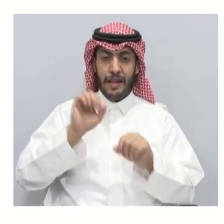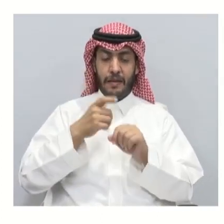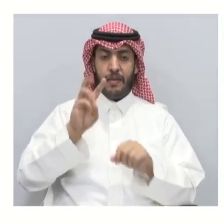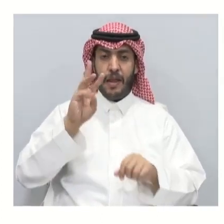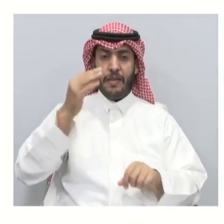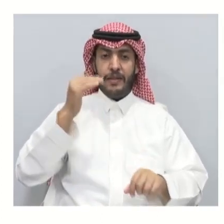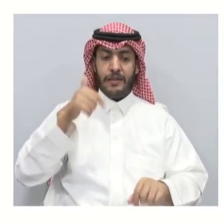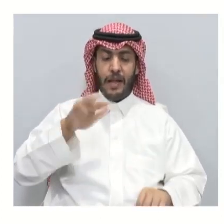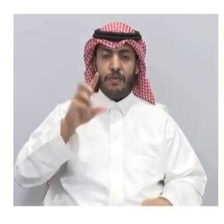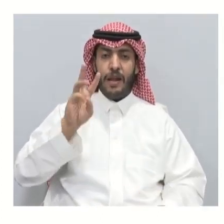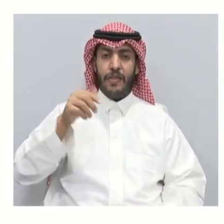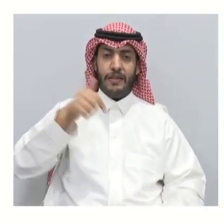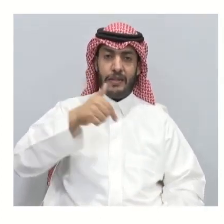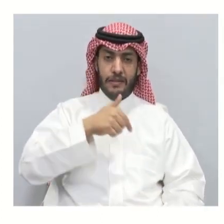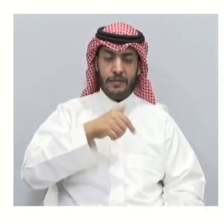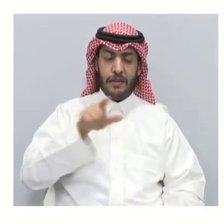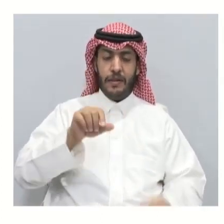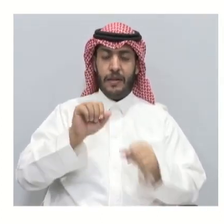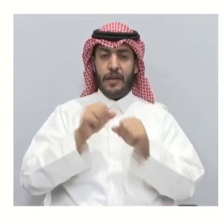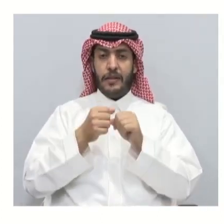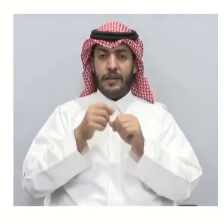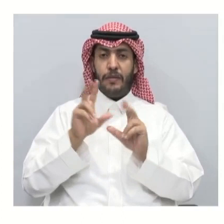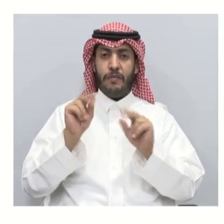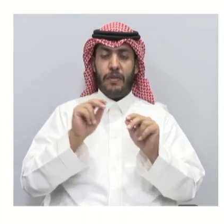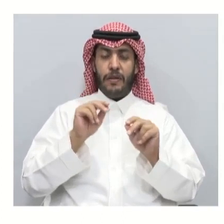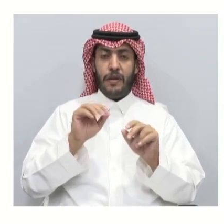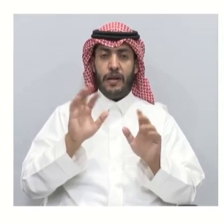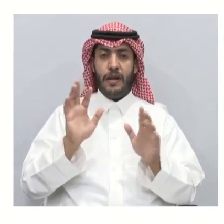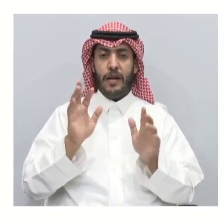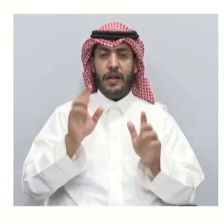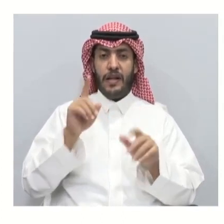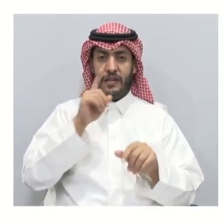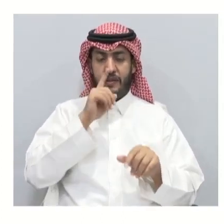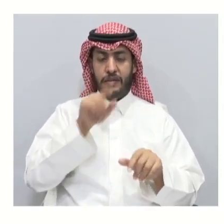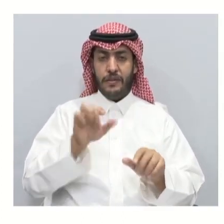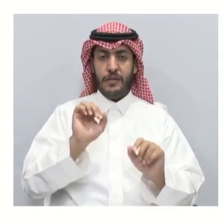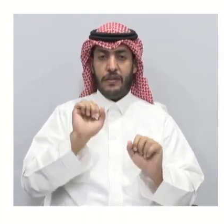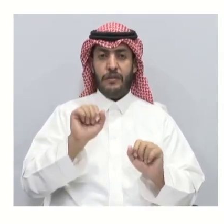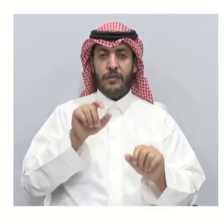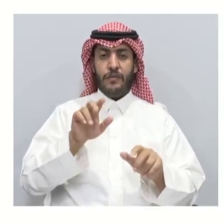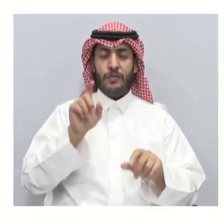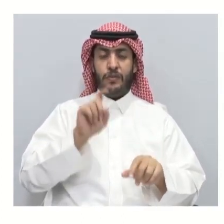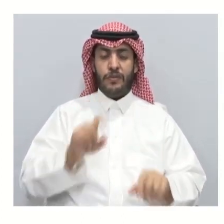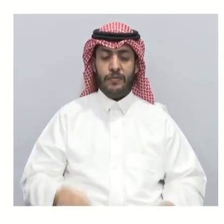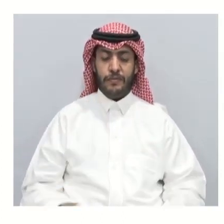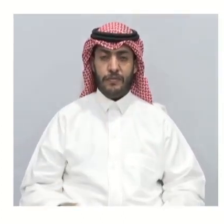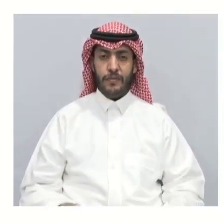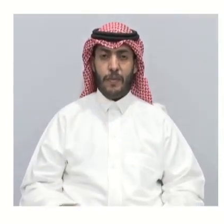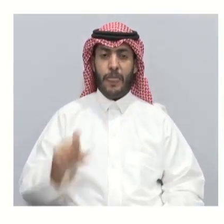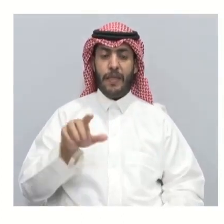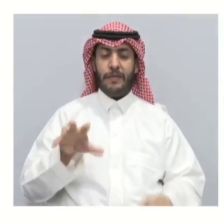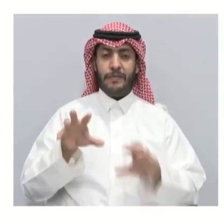اقراه ثلاثه اسداس هو الكسر الذي يمثل عدد الاشياء الصفراء في هذه في هذا السؤال بارك الله فيكم